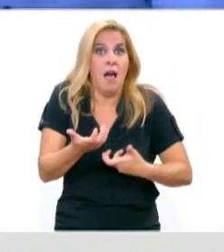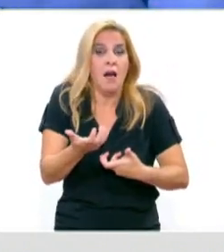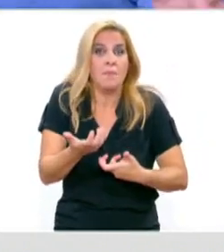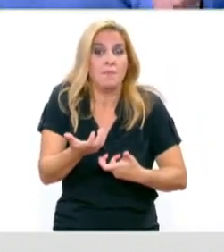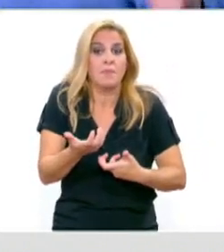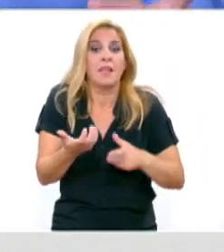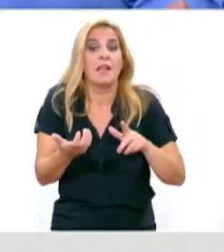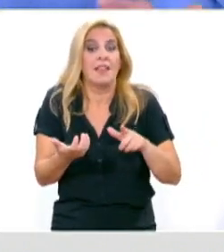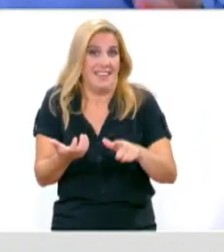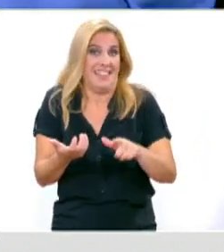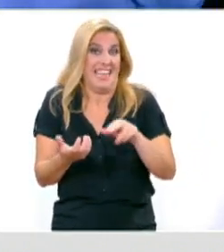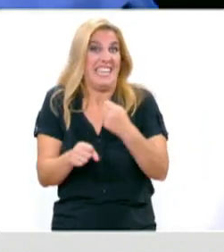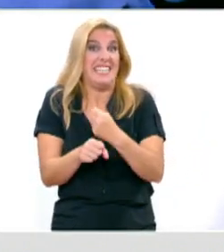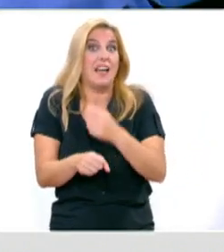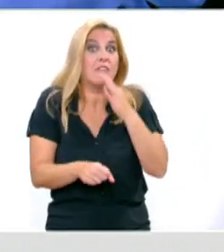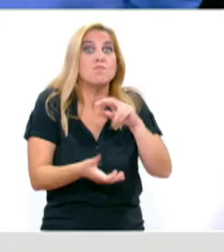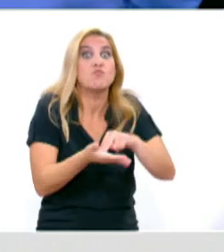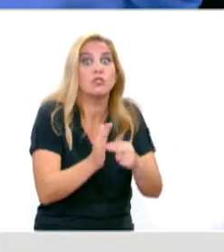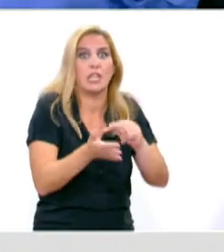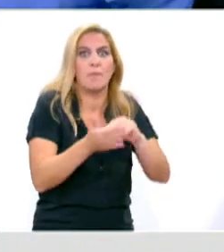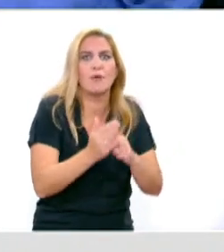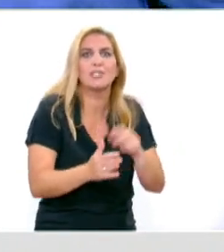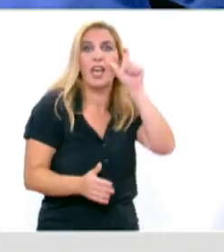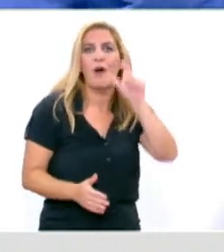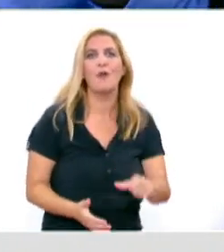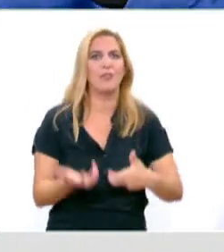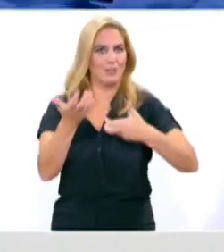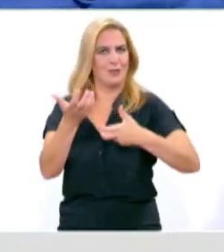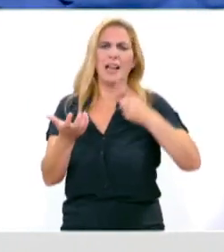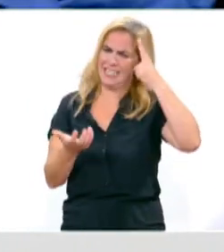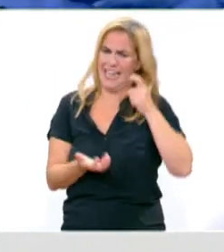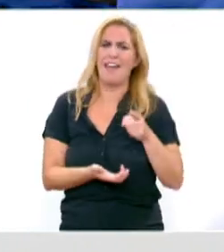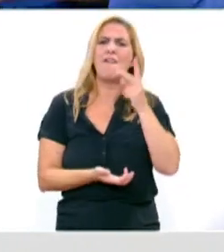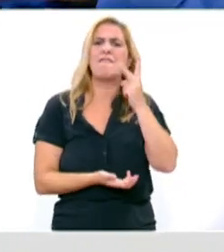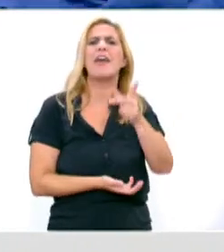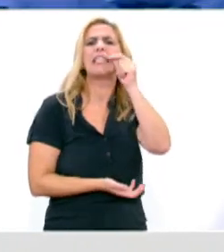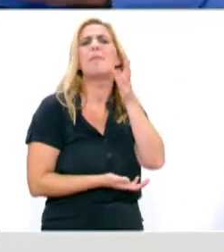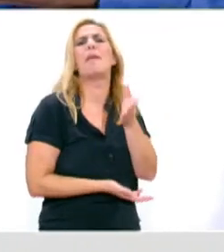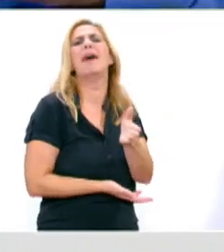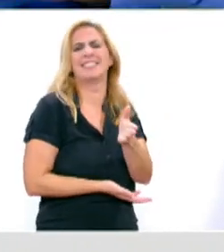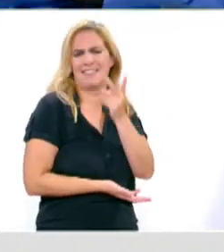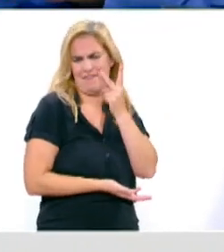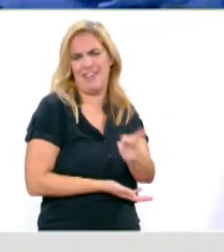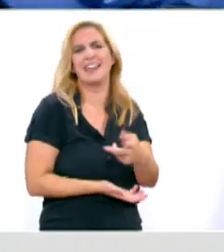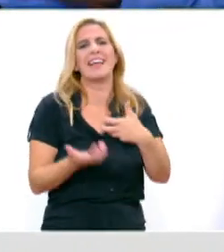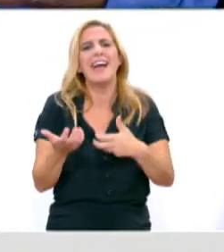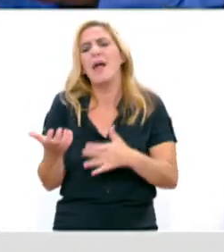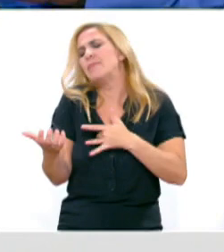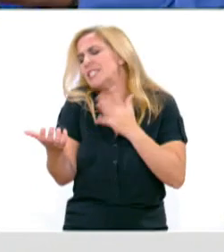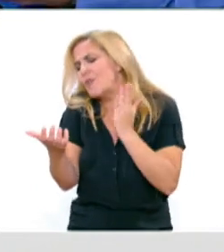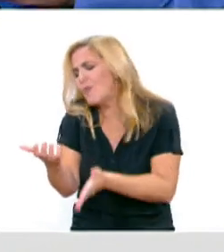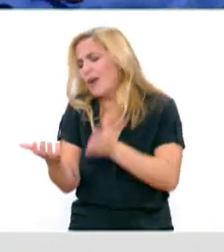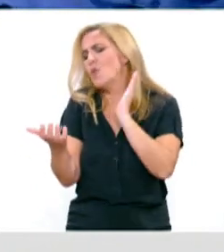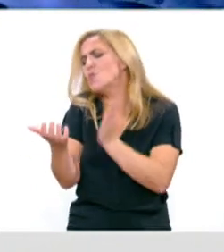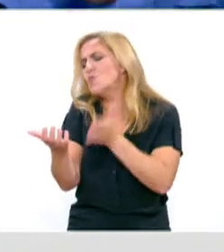από την αγωνία τους του λένε να προσέχει. Ο ίδιος φαίνεται από τον τρόπο που το κρατάει ότι είναι πατέρας. Του λέει τρυφερά λογάκια, ψυχούλα μου το αποκαλεί για